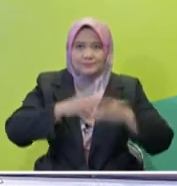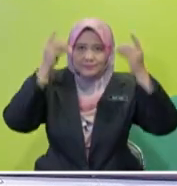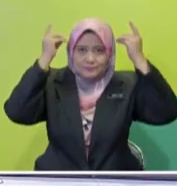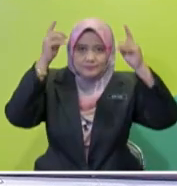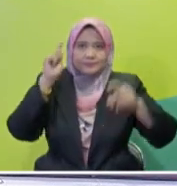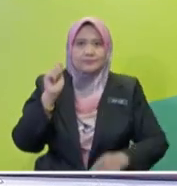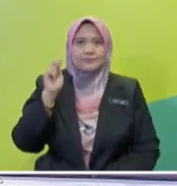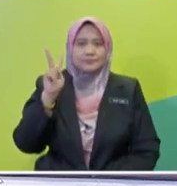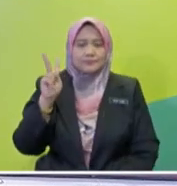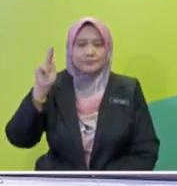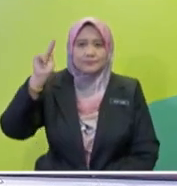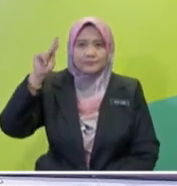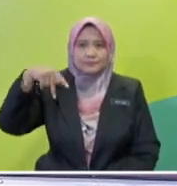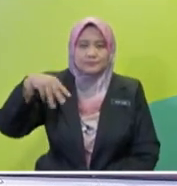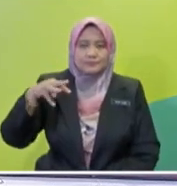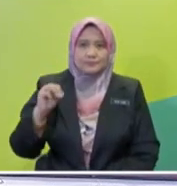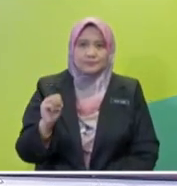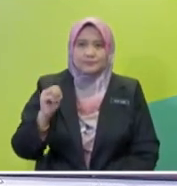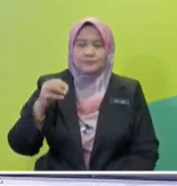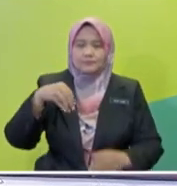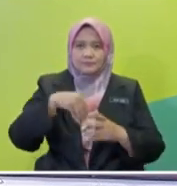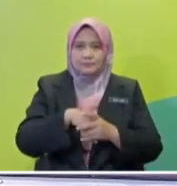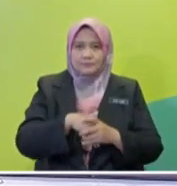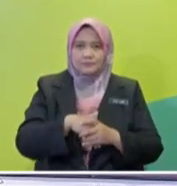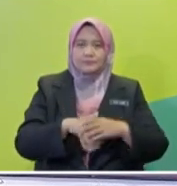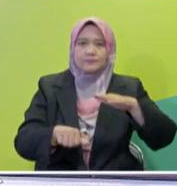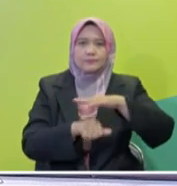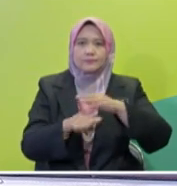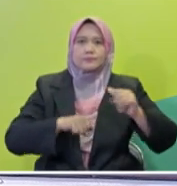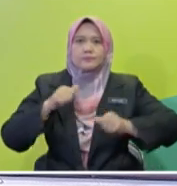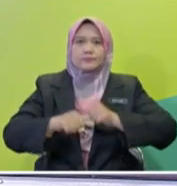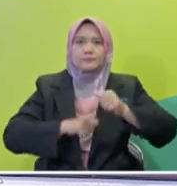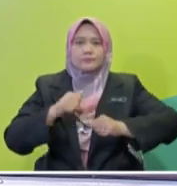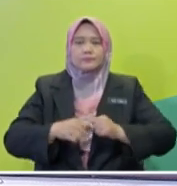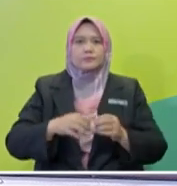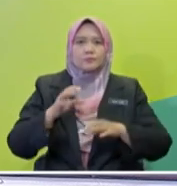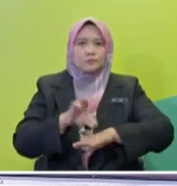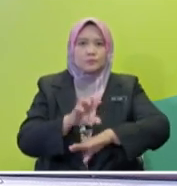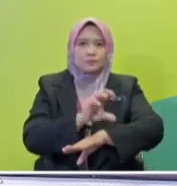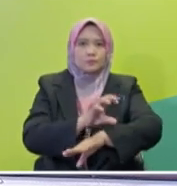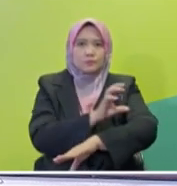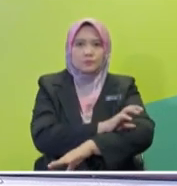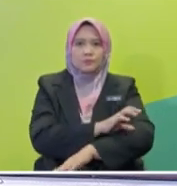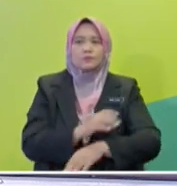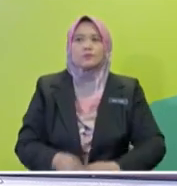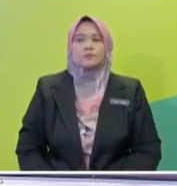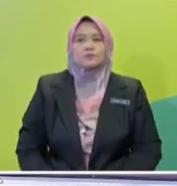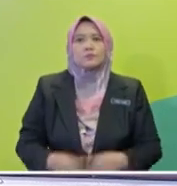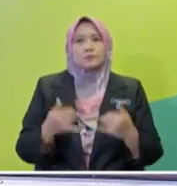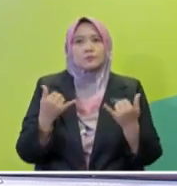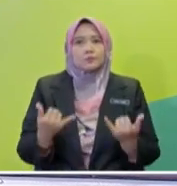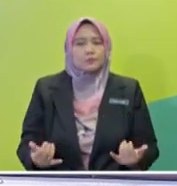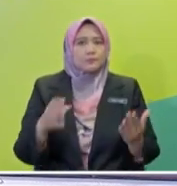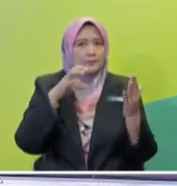menengah rendah bagi mata pelajaran asas size computer dan teruskan dengan paragraf headings dalam atau